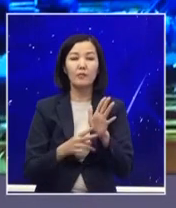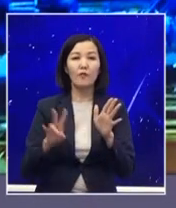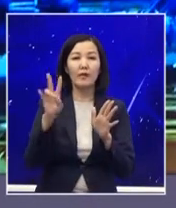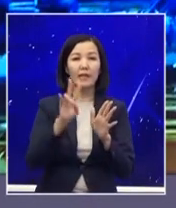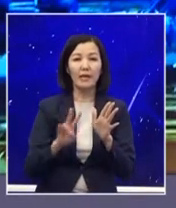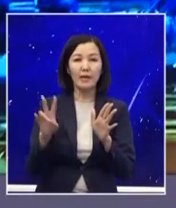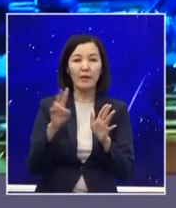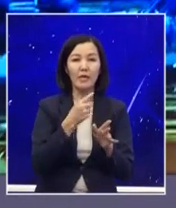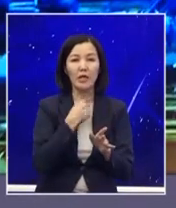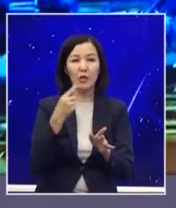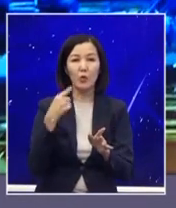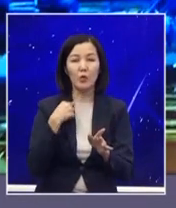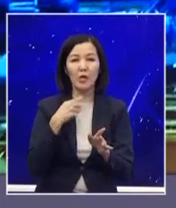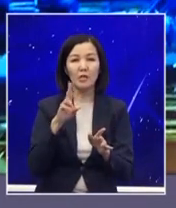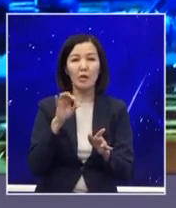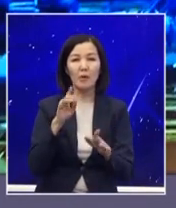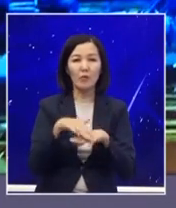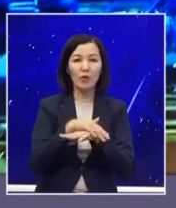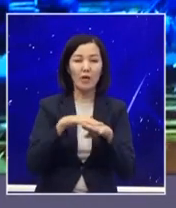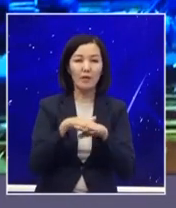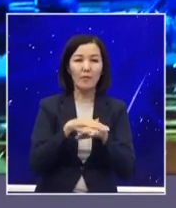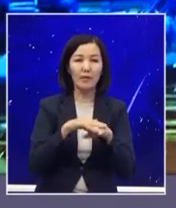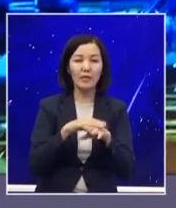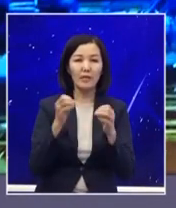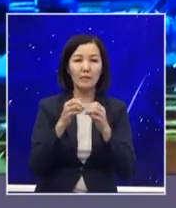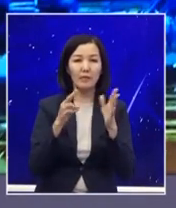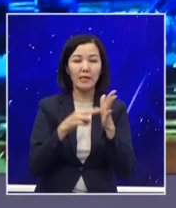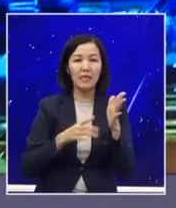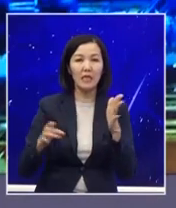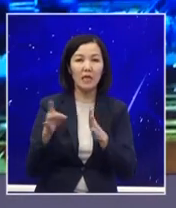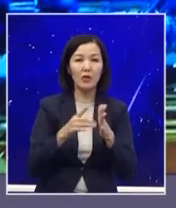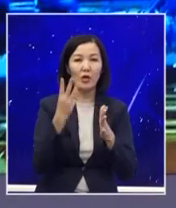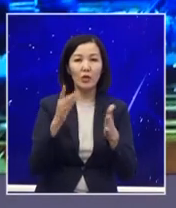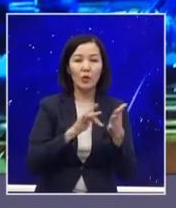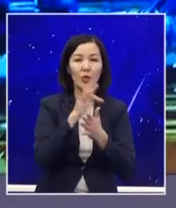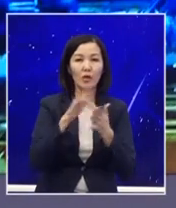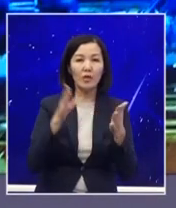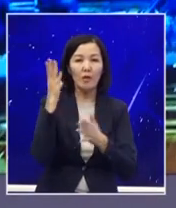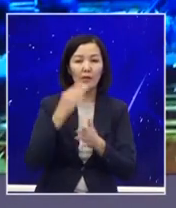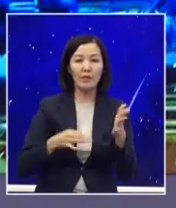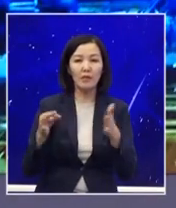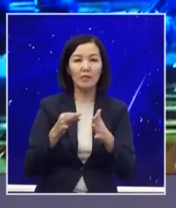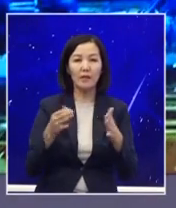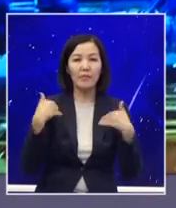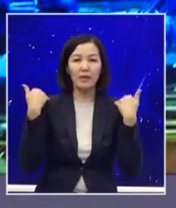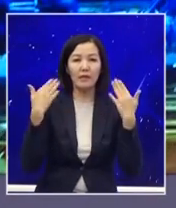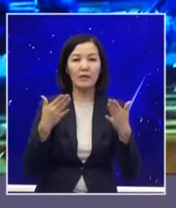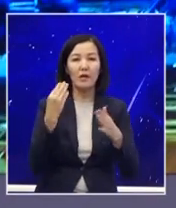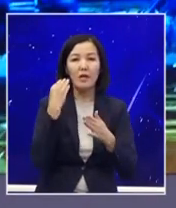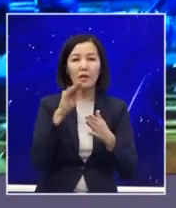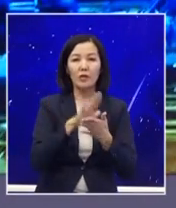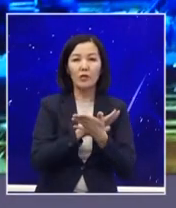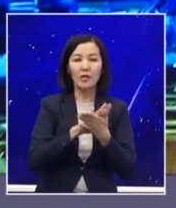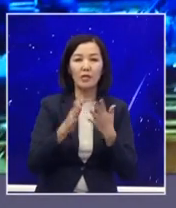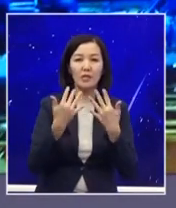Седьмого ноября на Талдыкурганском коммунальном рынке производители 17 районов и 3 городов Алматинской области представят